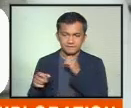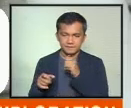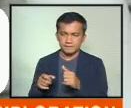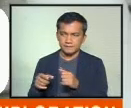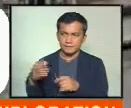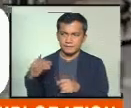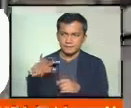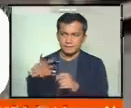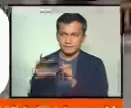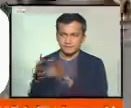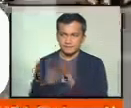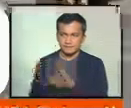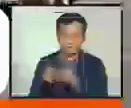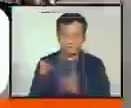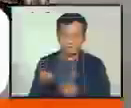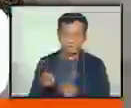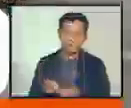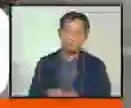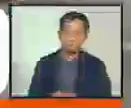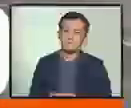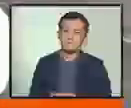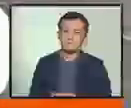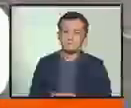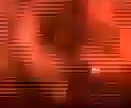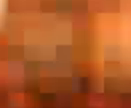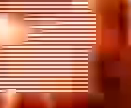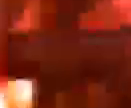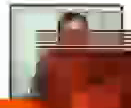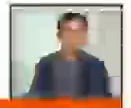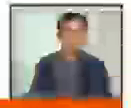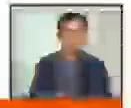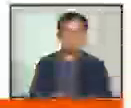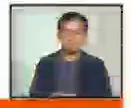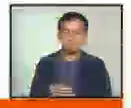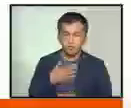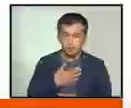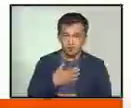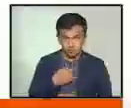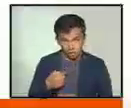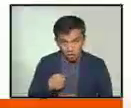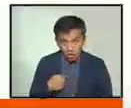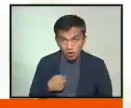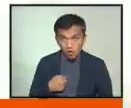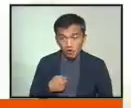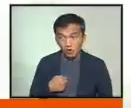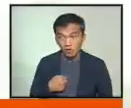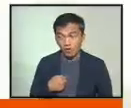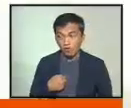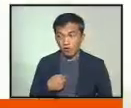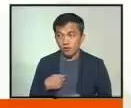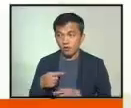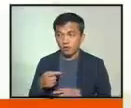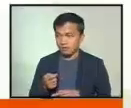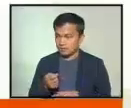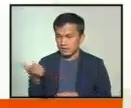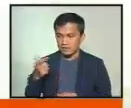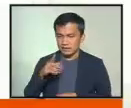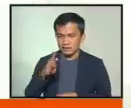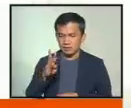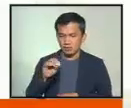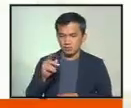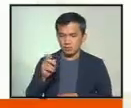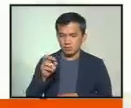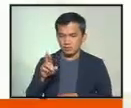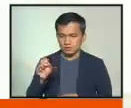na raw siya mag-iintay ng batas para ipatupad ito. Ang gusto ko, wala ng brokers.